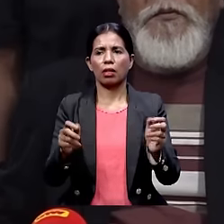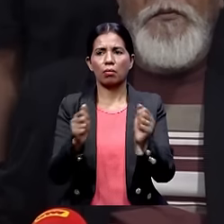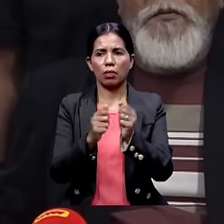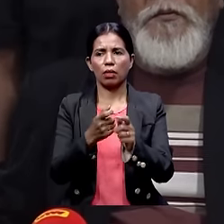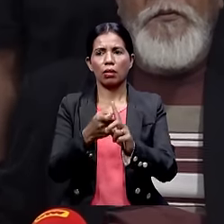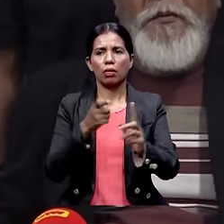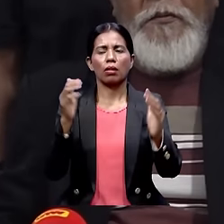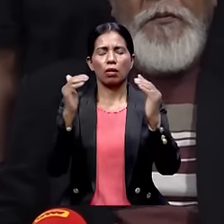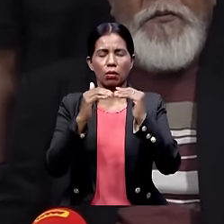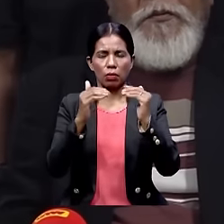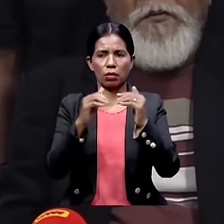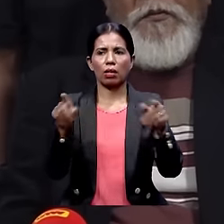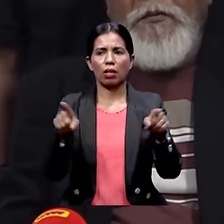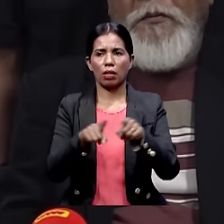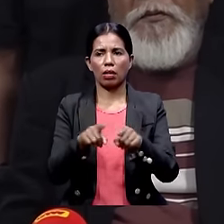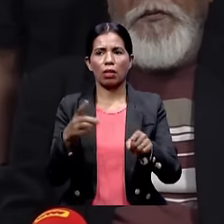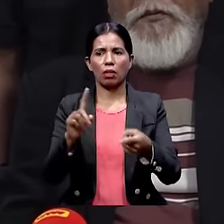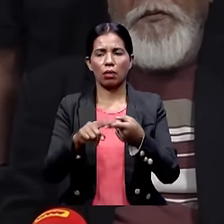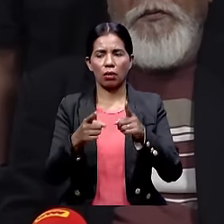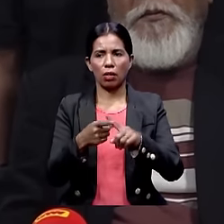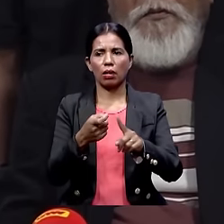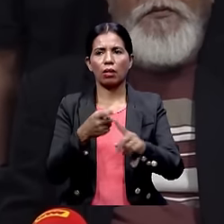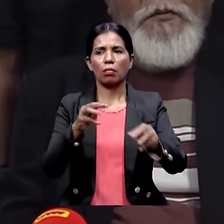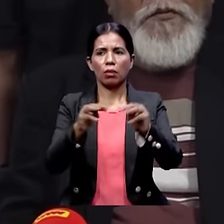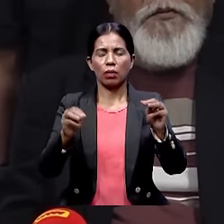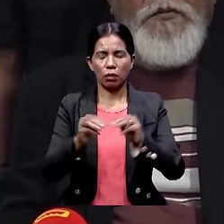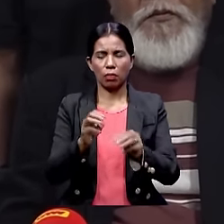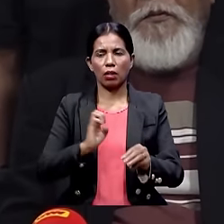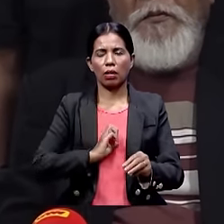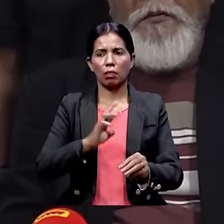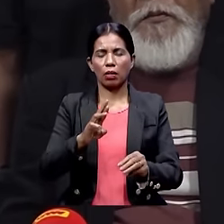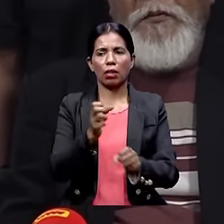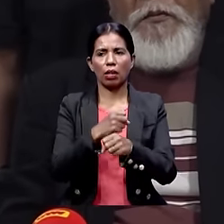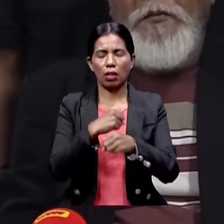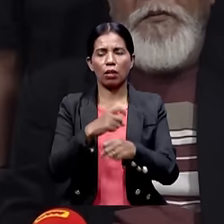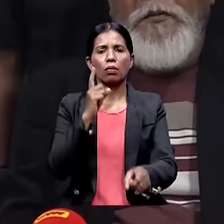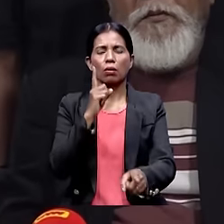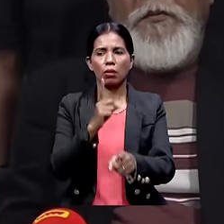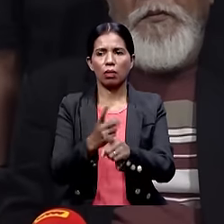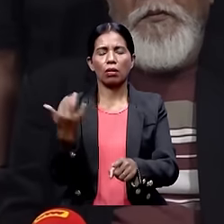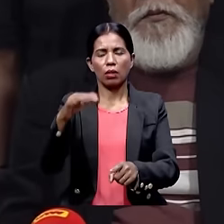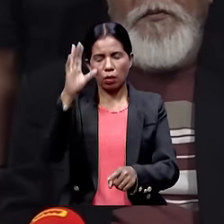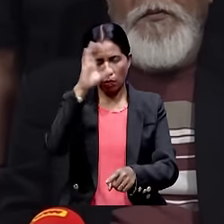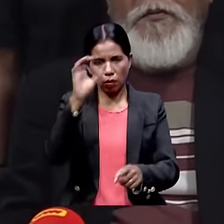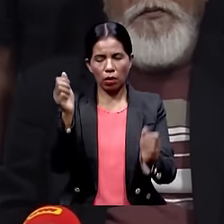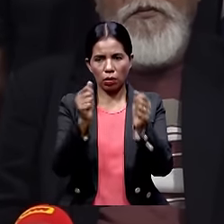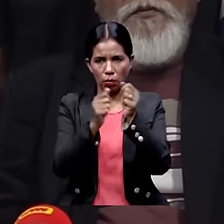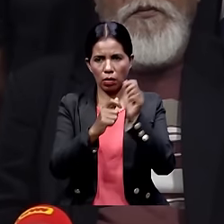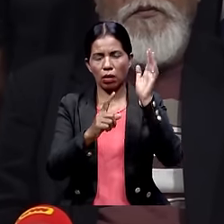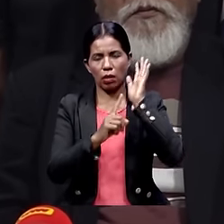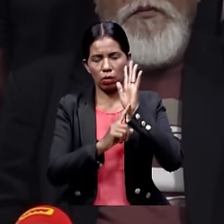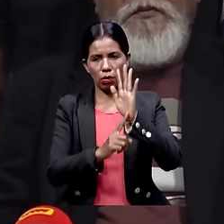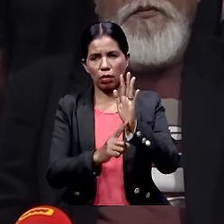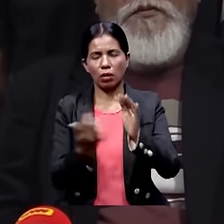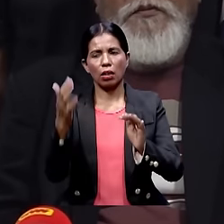hosi konferensi di imprensa ne sendau malu sir hosi munisipi armera halo tur los sir buka malu atu atu usirnya